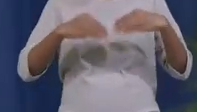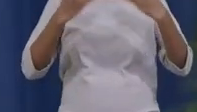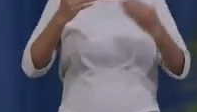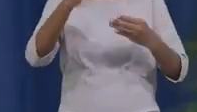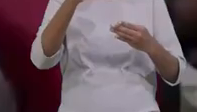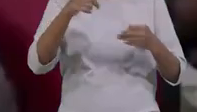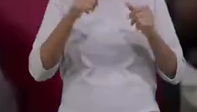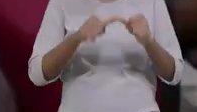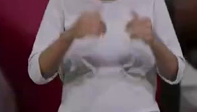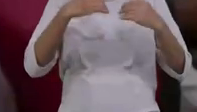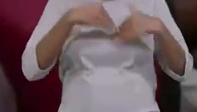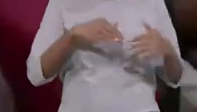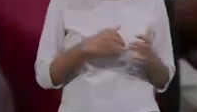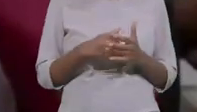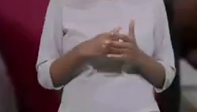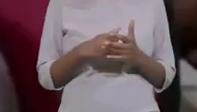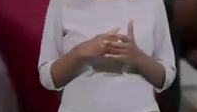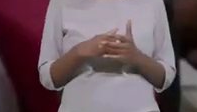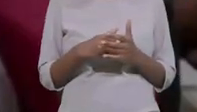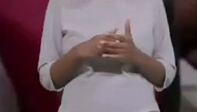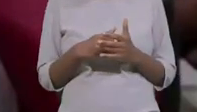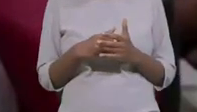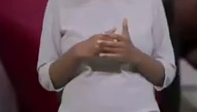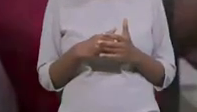Ce qu'il a, tu l'as.